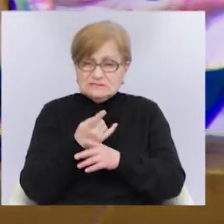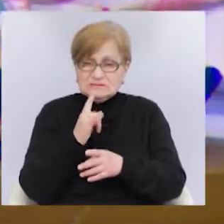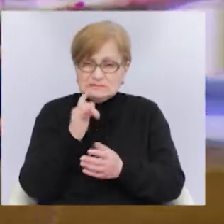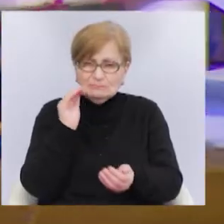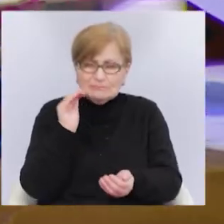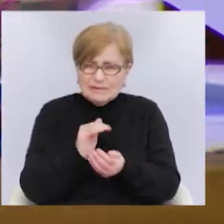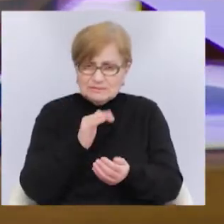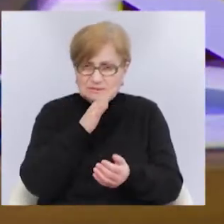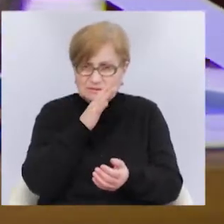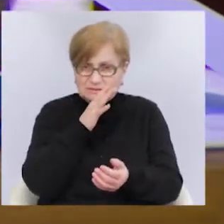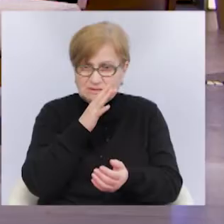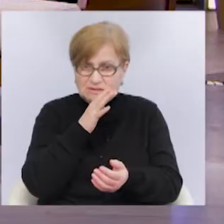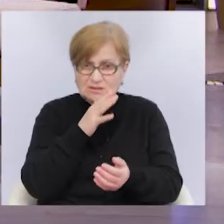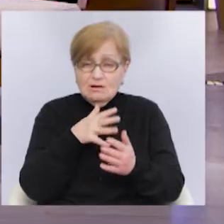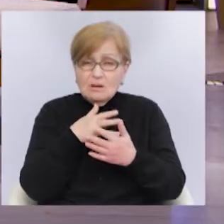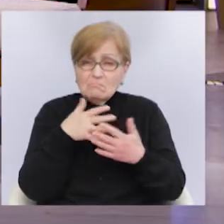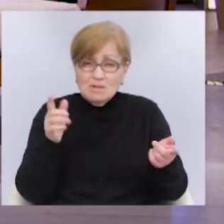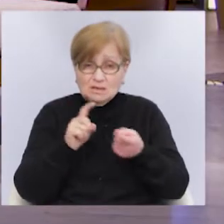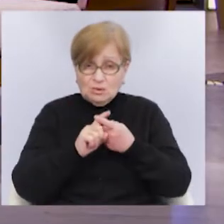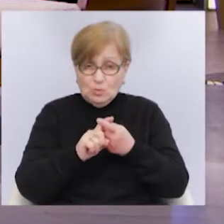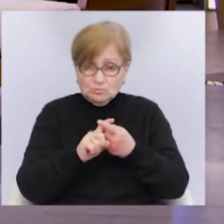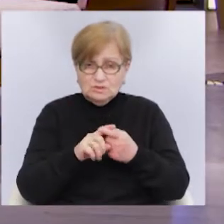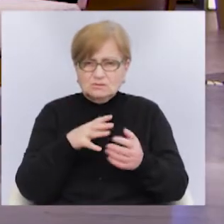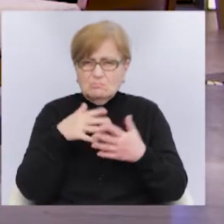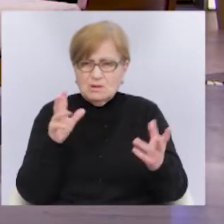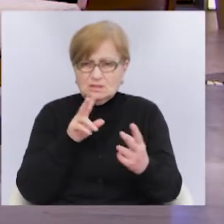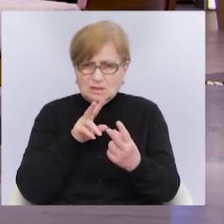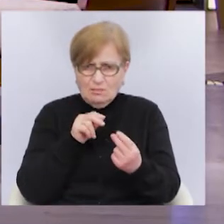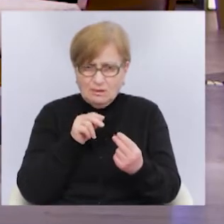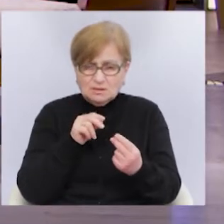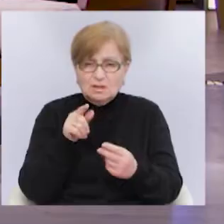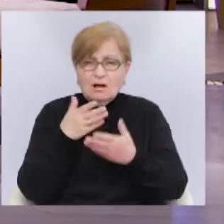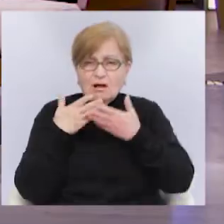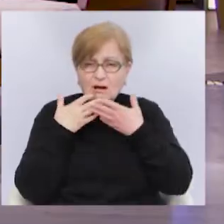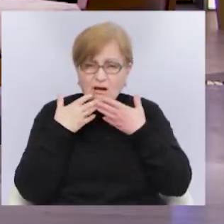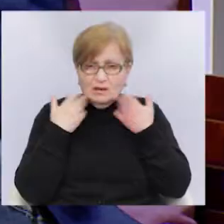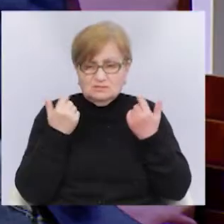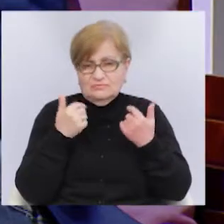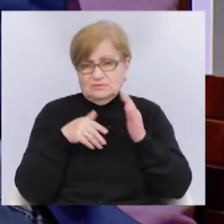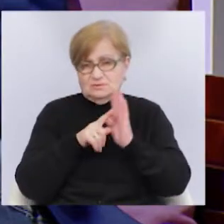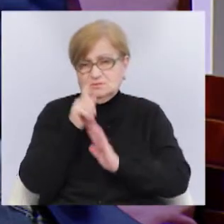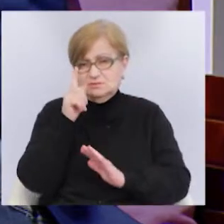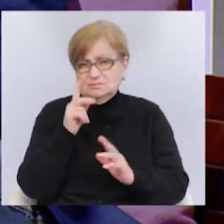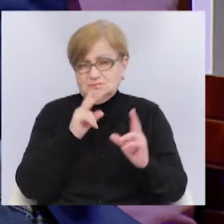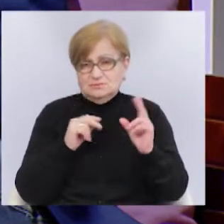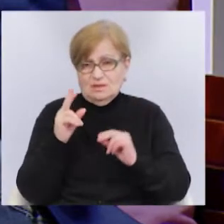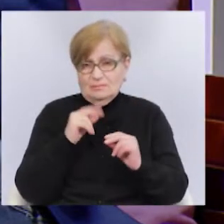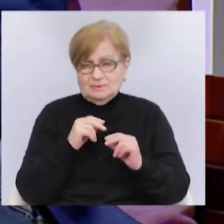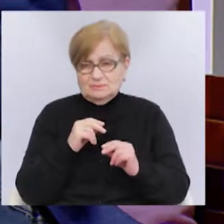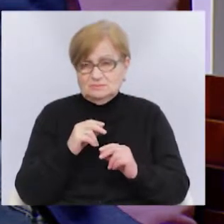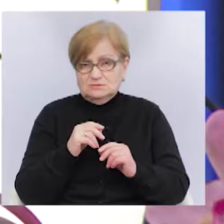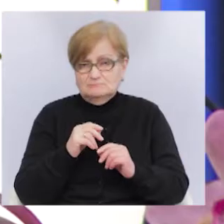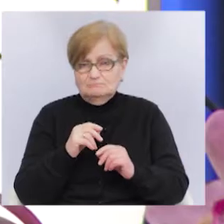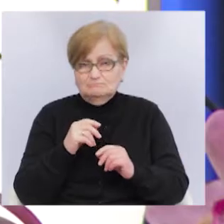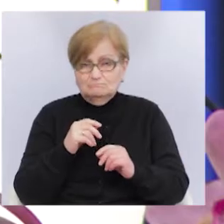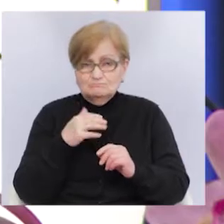ასაკიდან, რაც უფრო მეტი კომუნიკაცია გვაქვს ბავშვთან, მით უფრო ადვილად ახერხებს ბავშვი ამ ეტაპების გავლას.